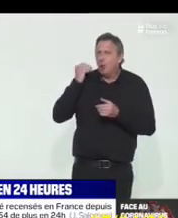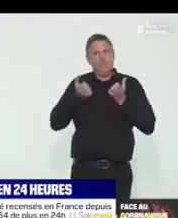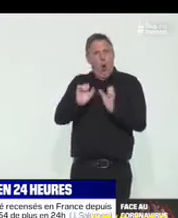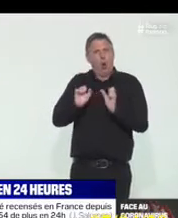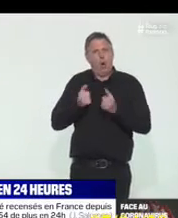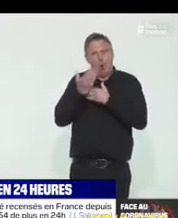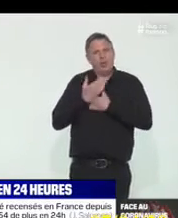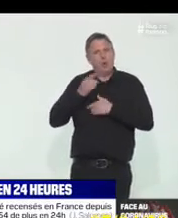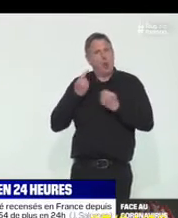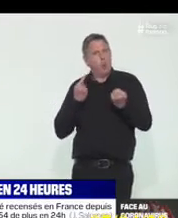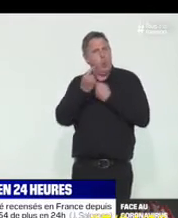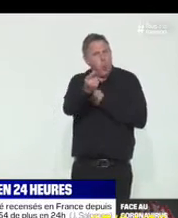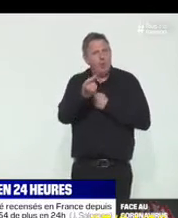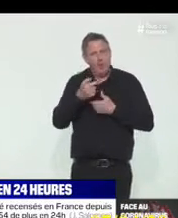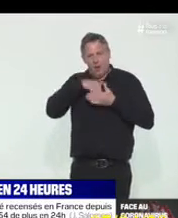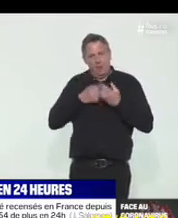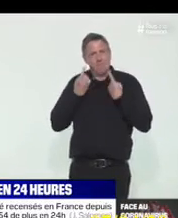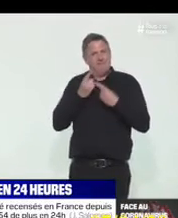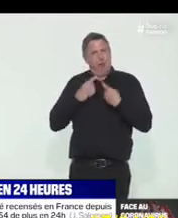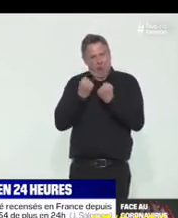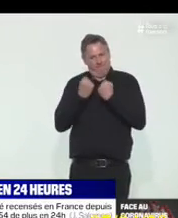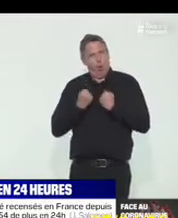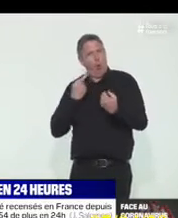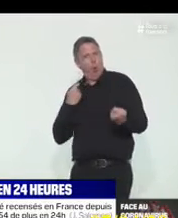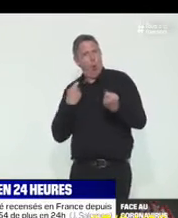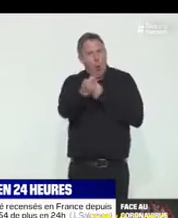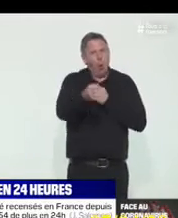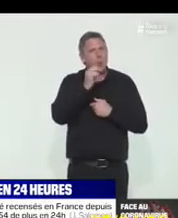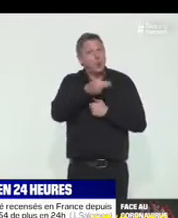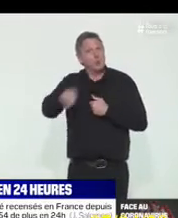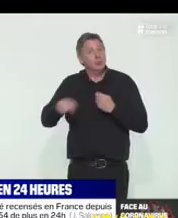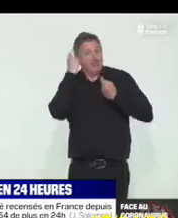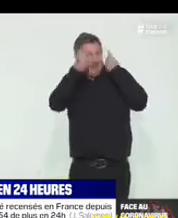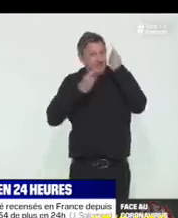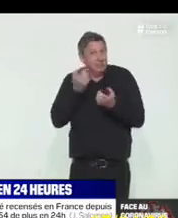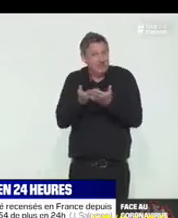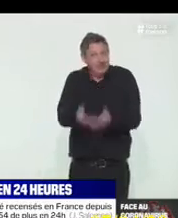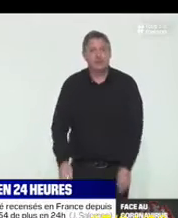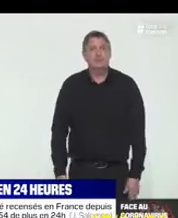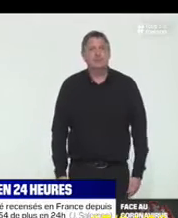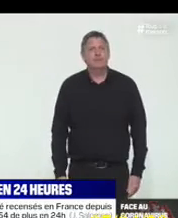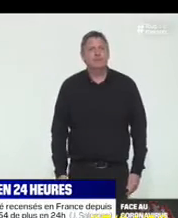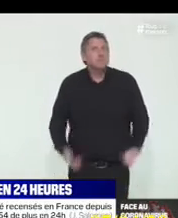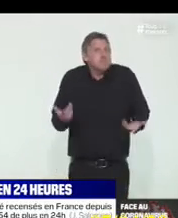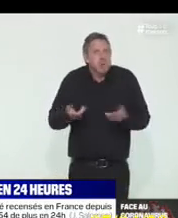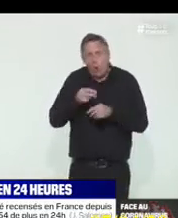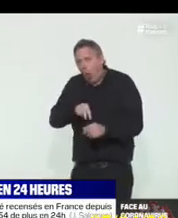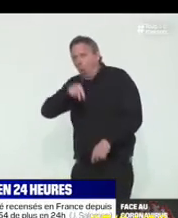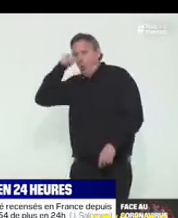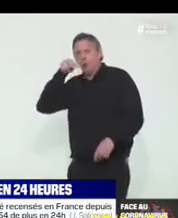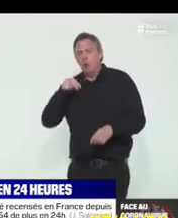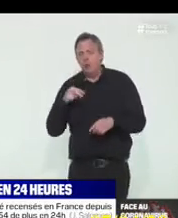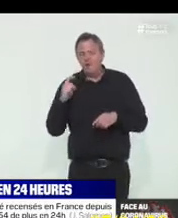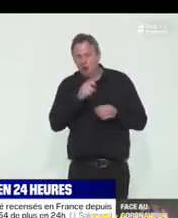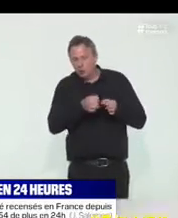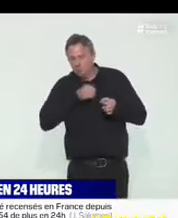maladie. C'est-à-dire, est-ce qu'ils vont demeurer et vous garantir une immunité de haut niveau ? Comme nous n'avons que très peu de recul sur les infections, il